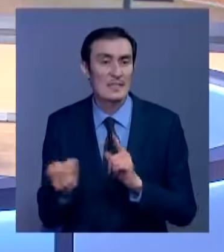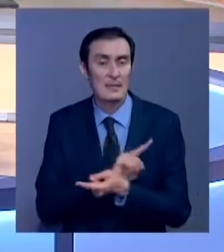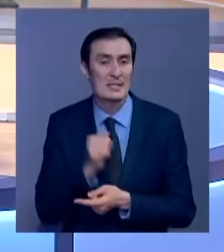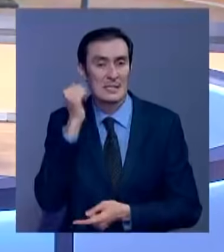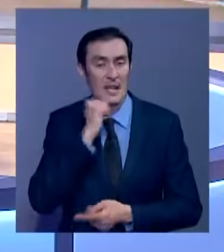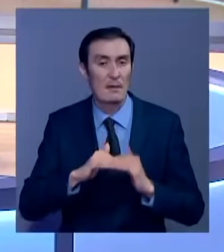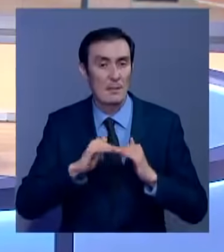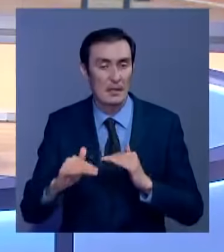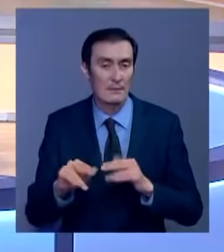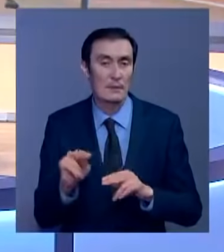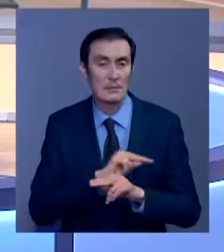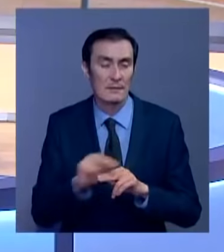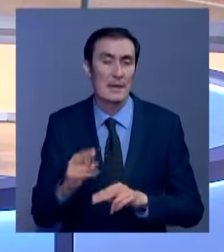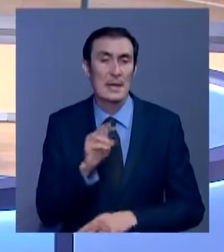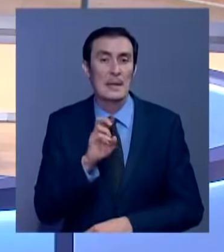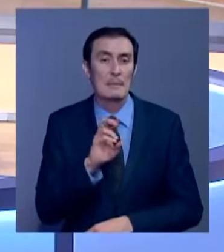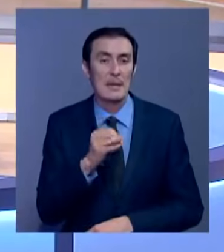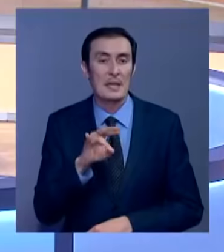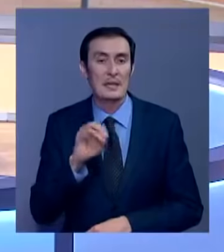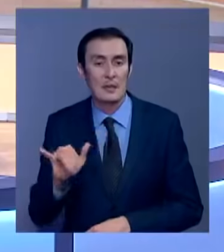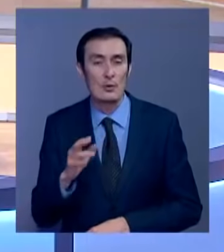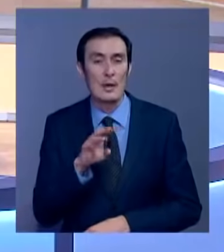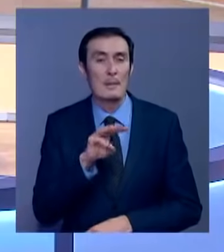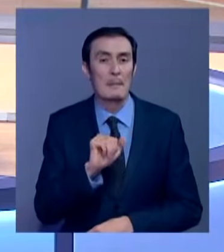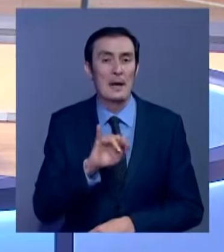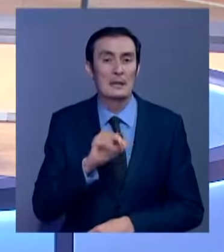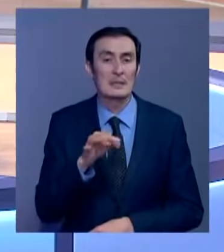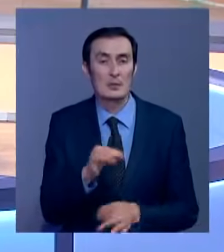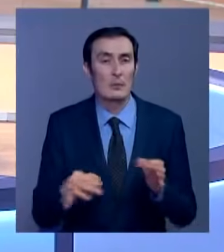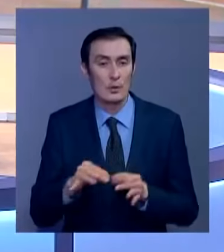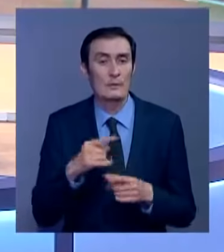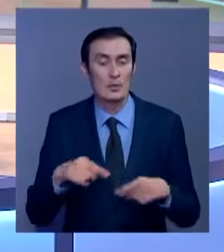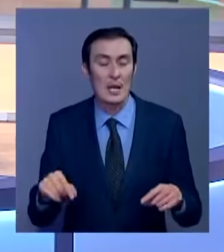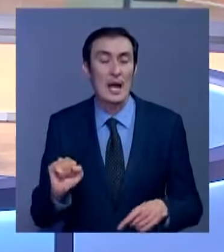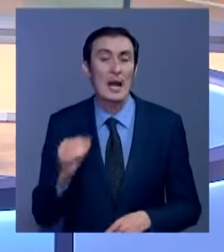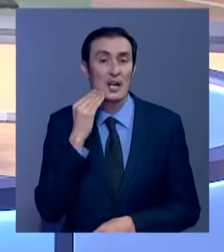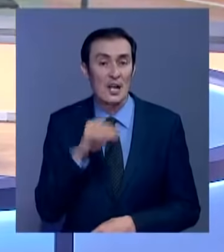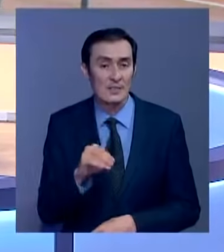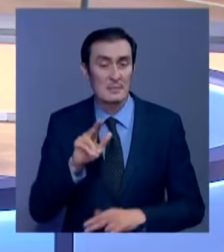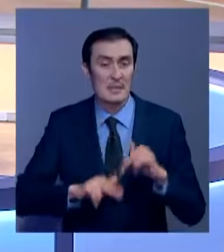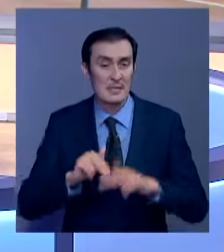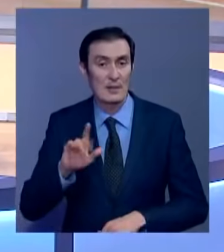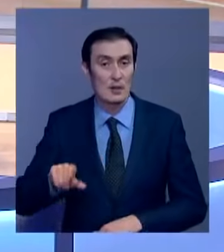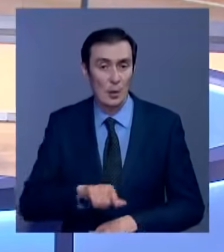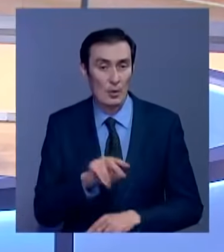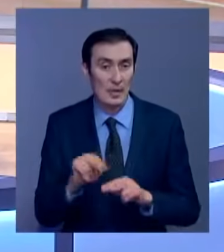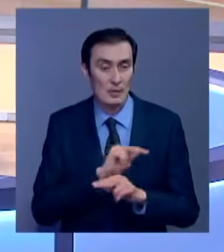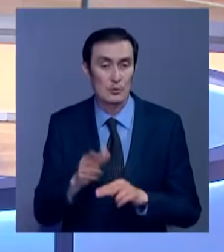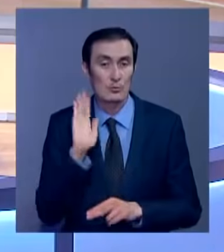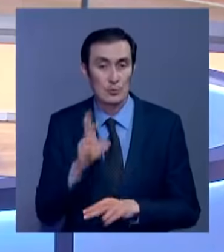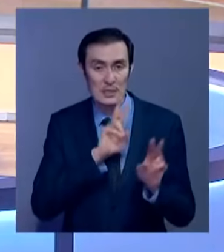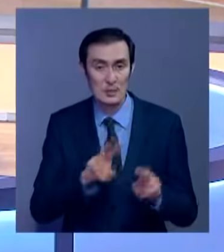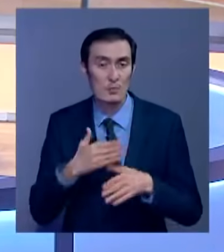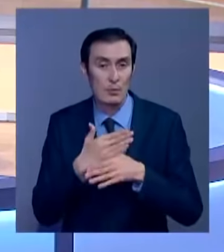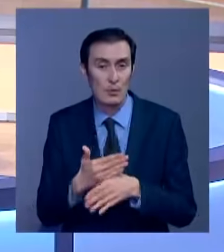дорожного полотна начнут в Бенеуском, Каракианском и в Мангыстауском районах. Ну а за качеством строительства и реконструкции будут